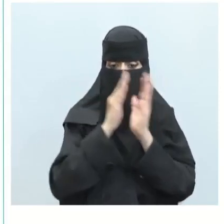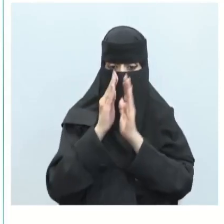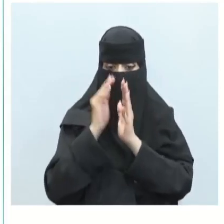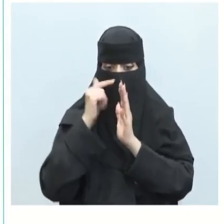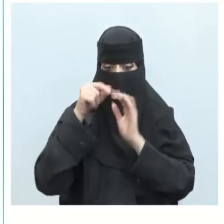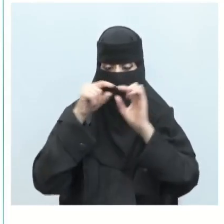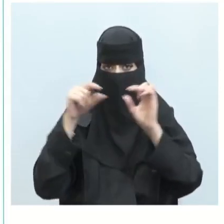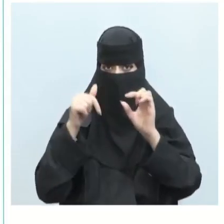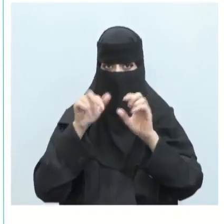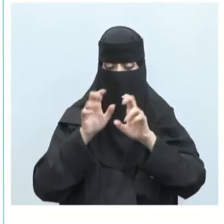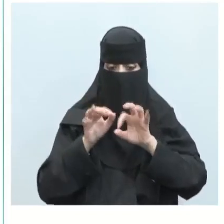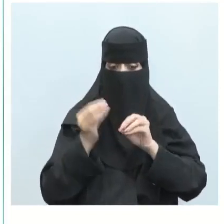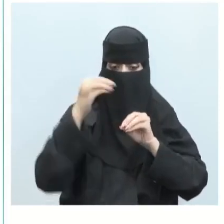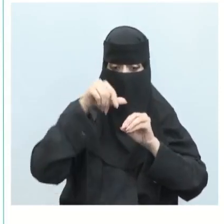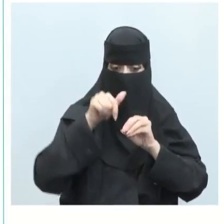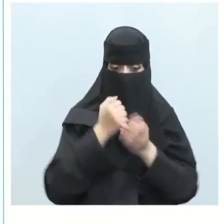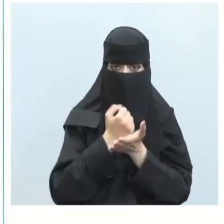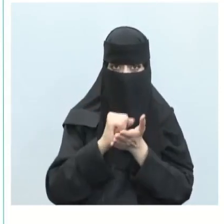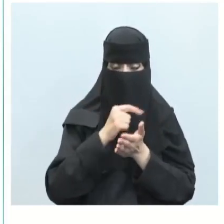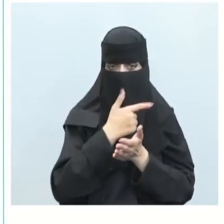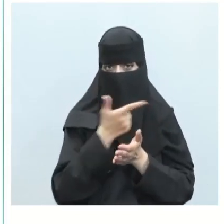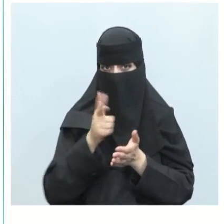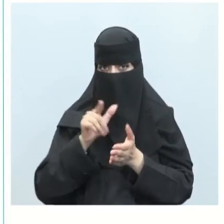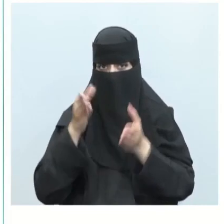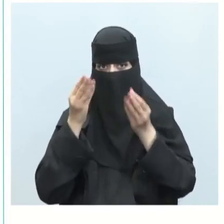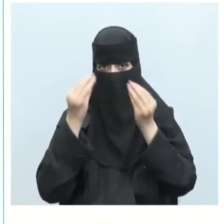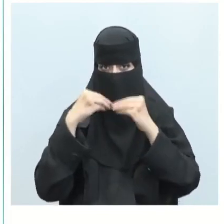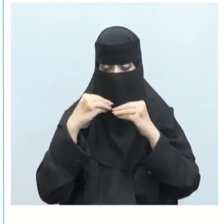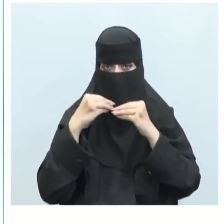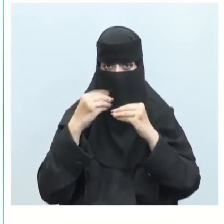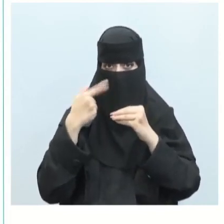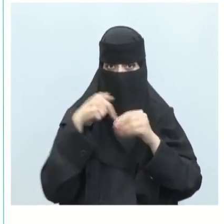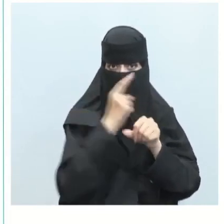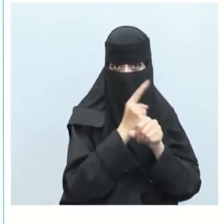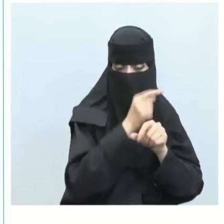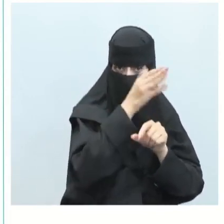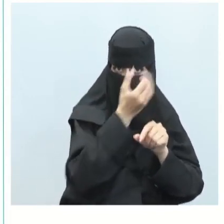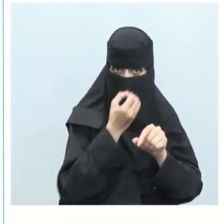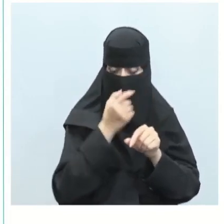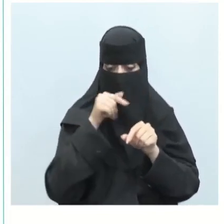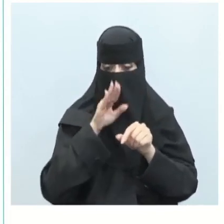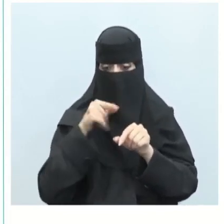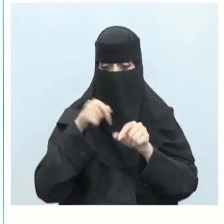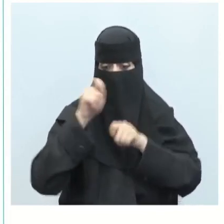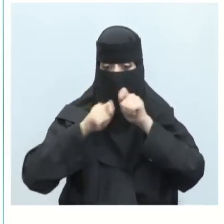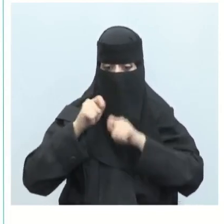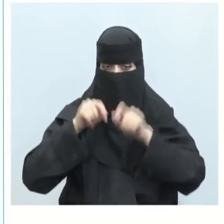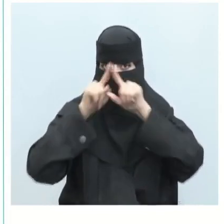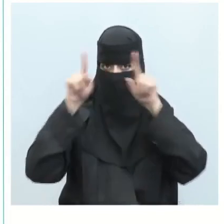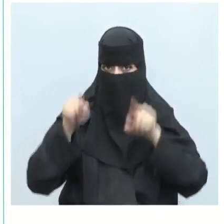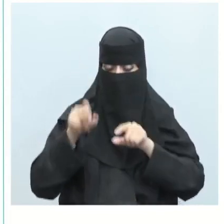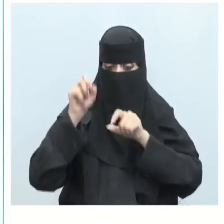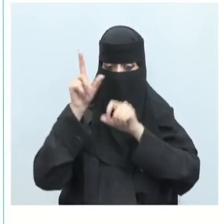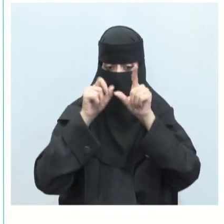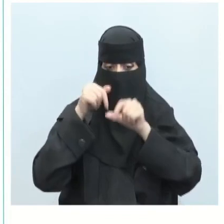سكان ريزلت سكان ريزلت الذي سيمنحه لك معلمك استخدم علامه تبويب اكسبورت انفورميشن